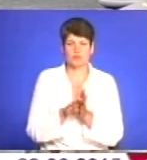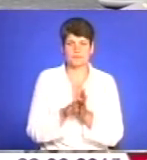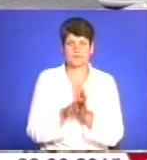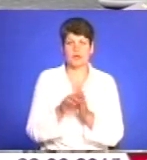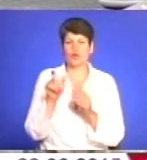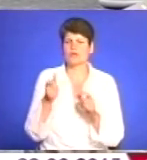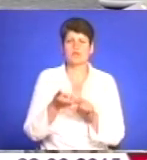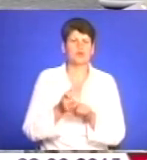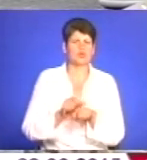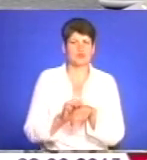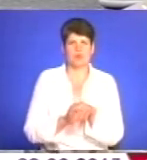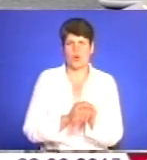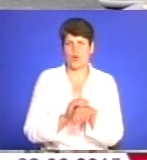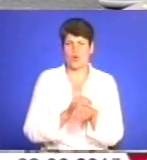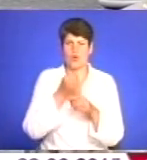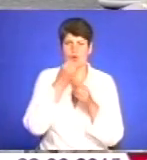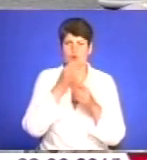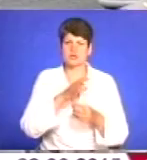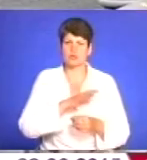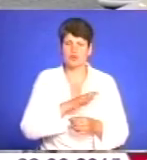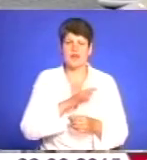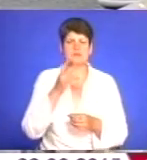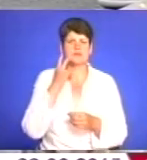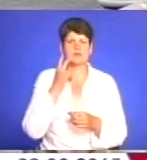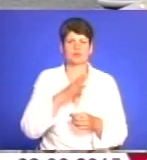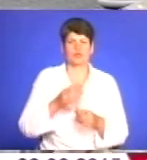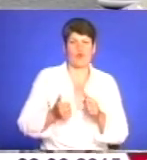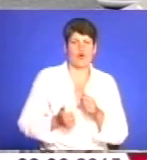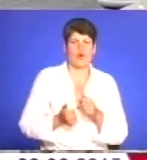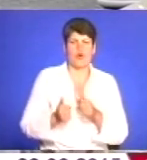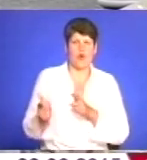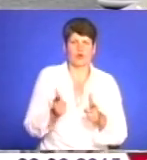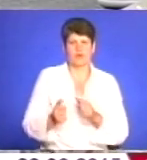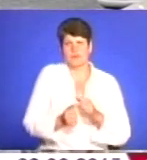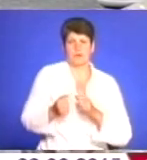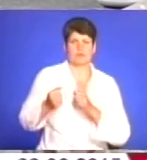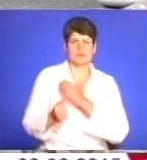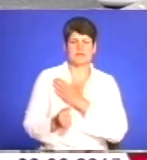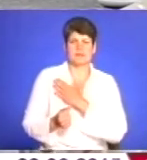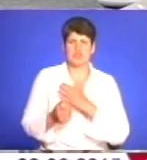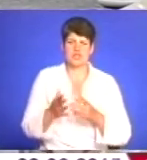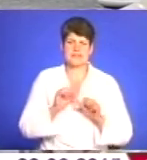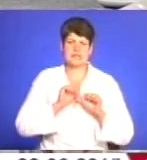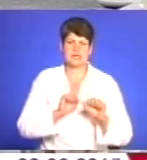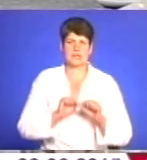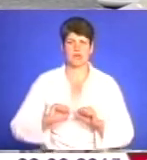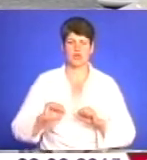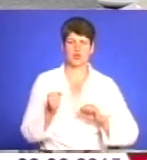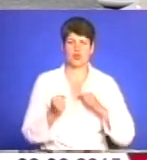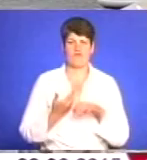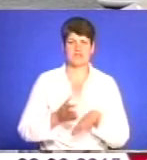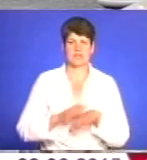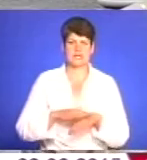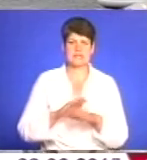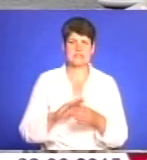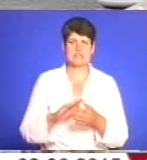Людина дуже хороша була. Вона завжди була готова підставити плече, захистити друга в скрутній